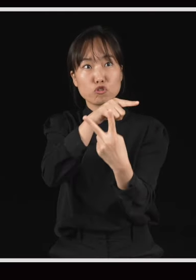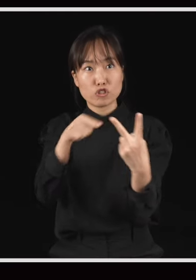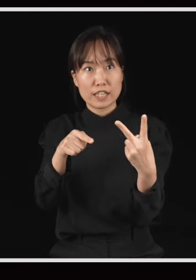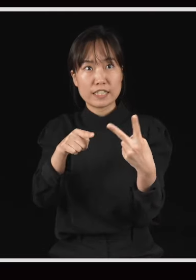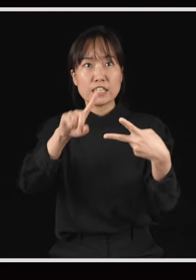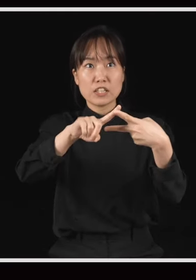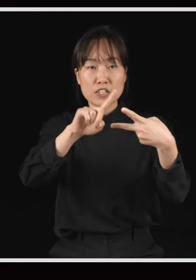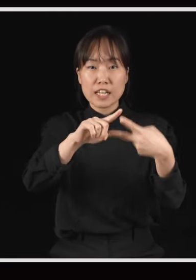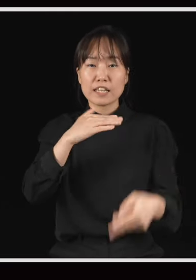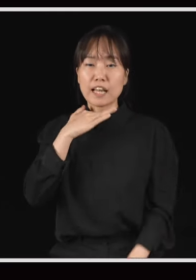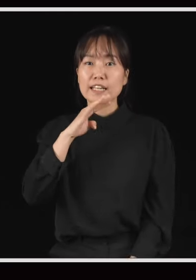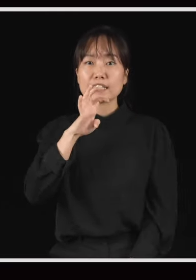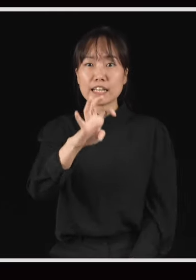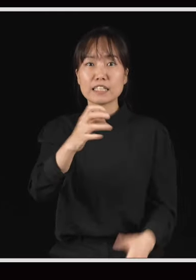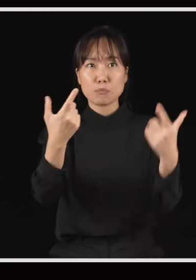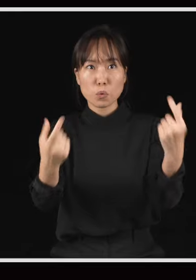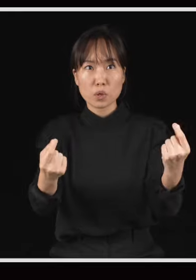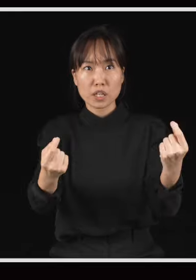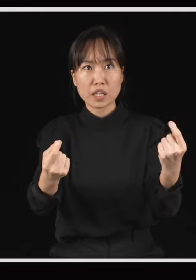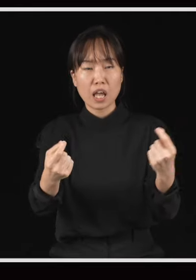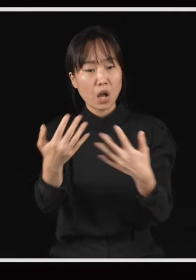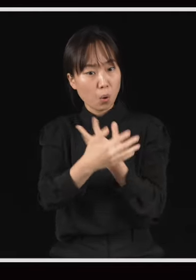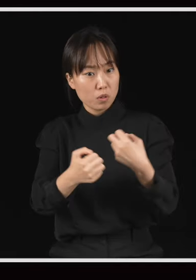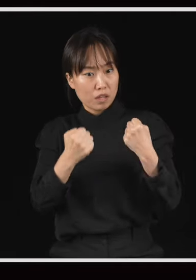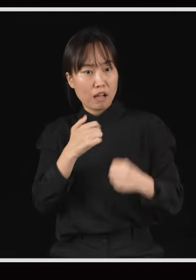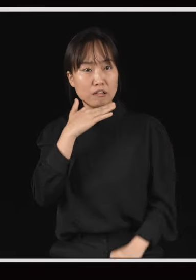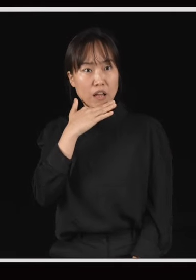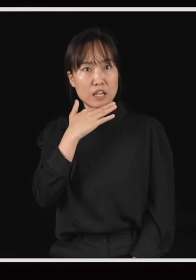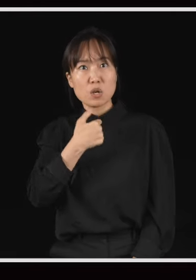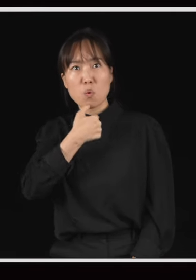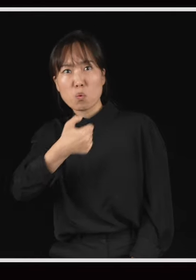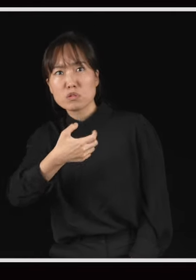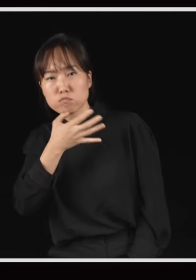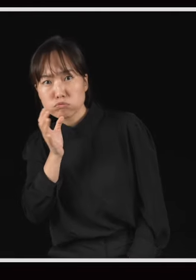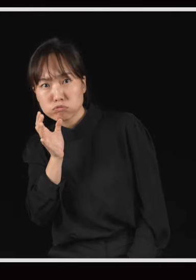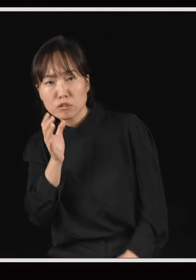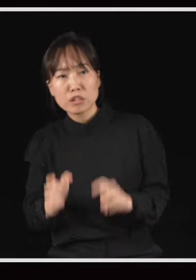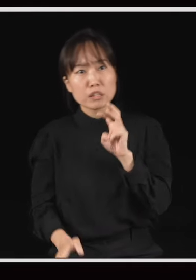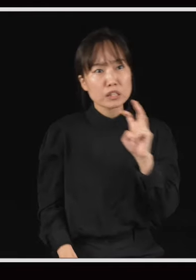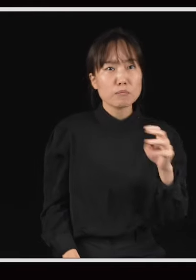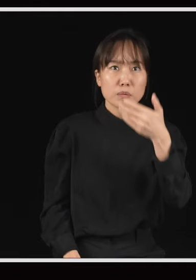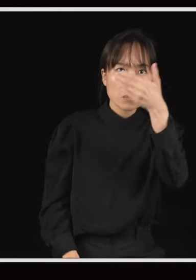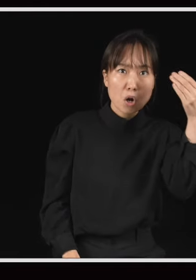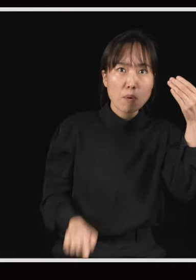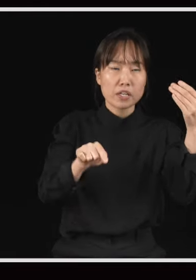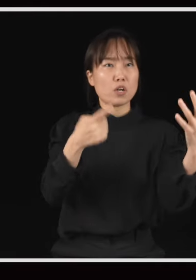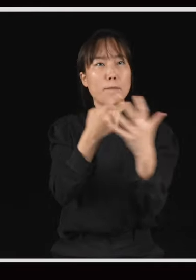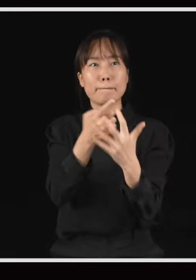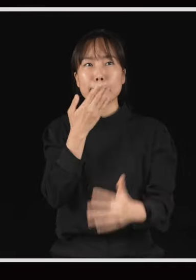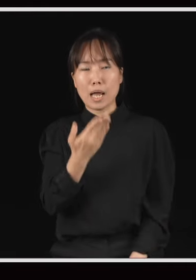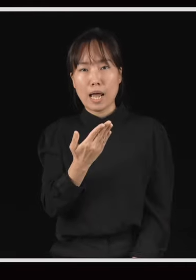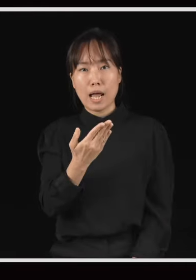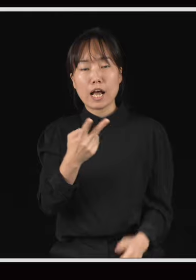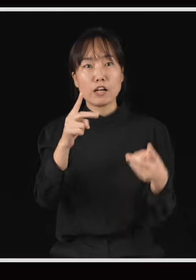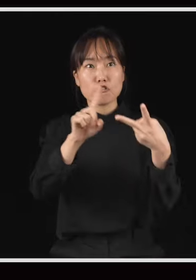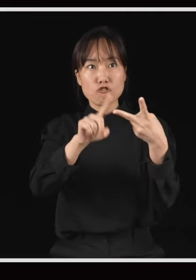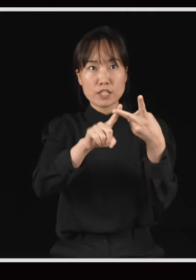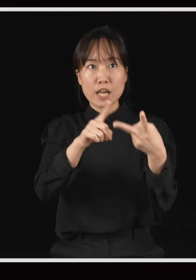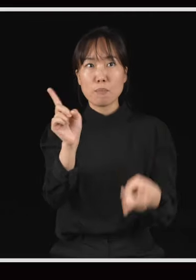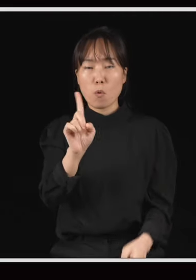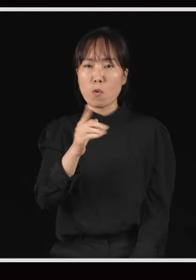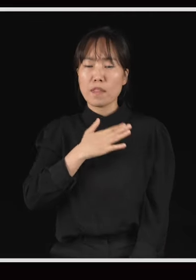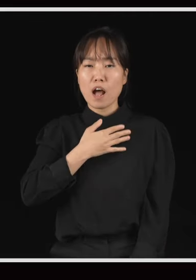있습니다. 하나는 지금 내가 40살인데 내 생물학적인 나이가 50살일 수도 있고 30살일 수도 있다. 이걸 측정할 수가 있게 되고요.